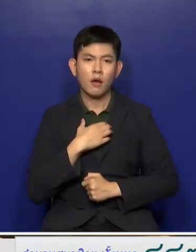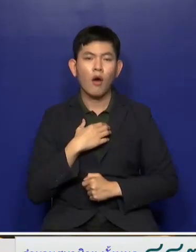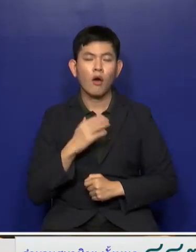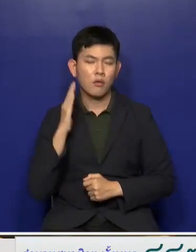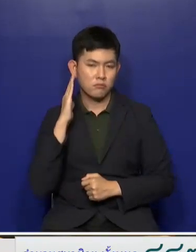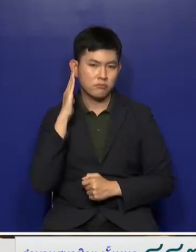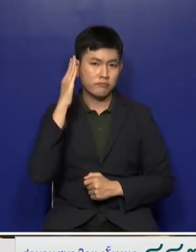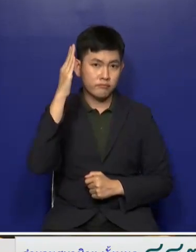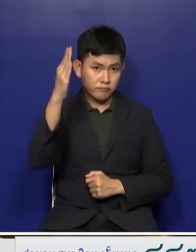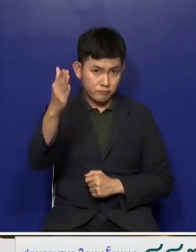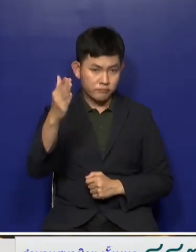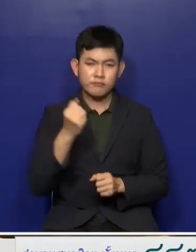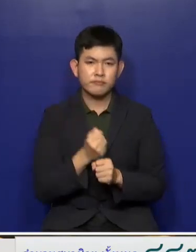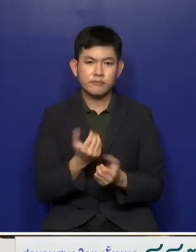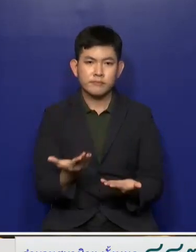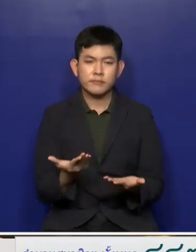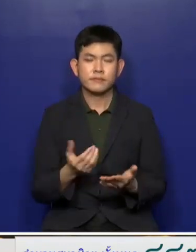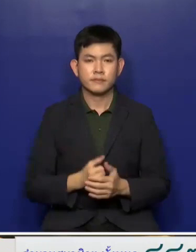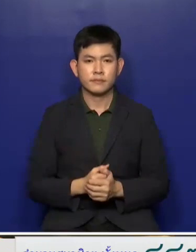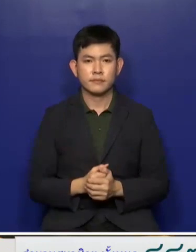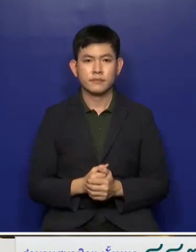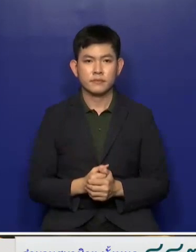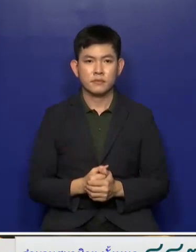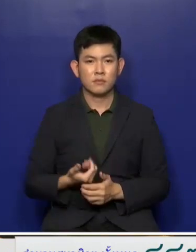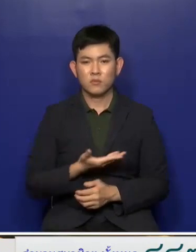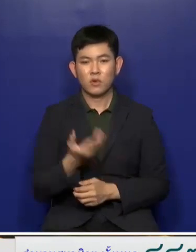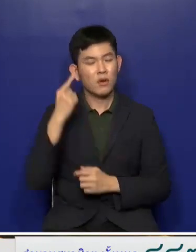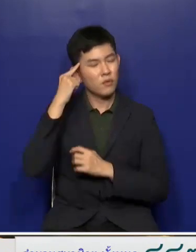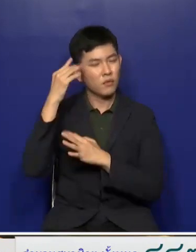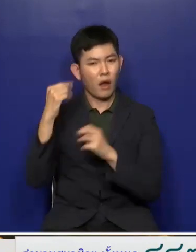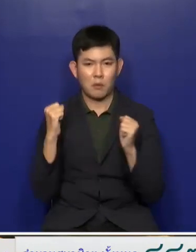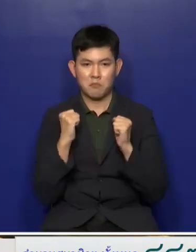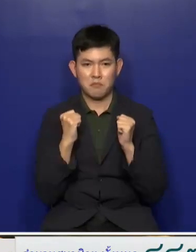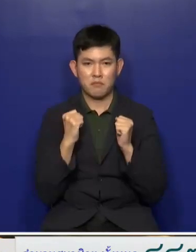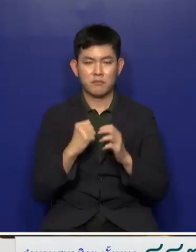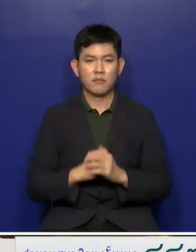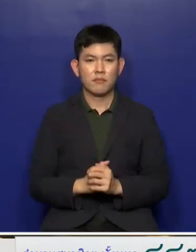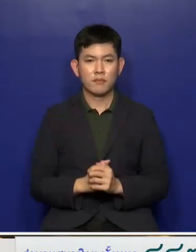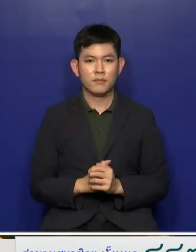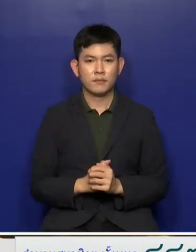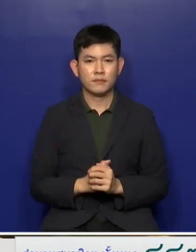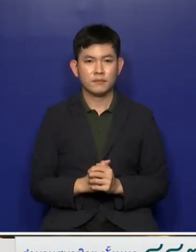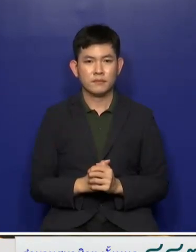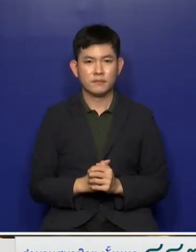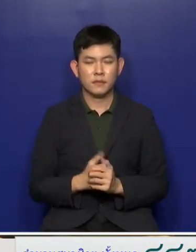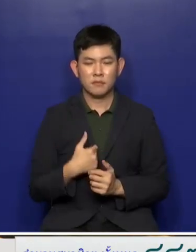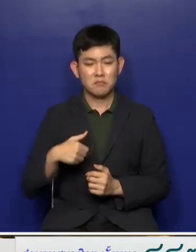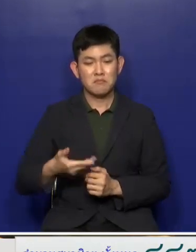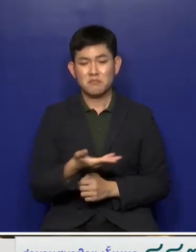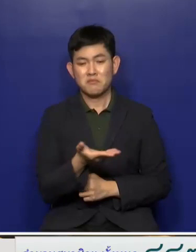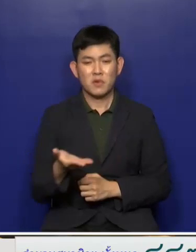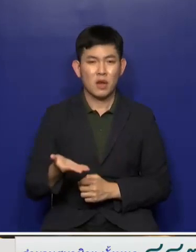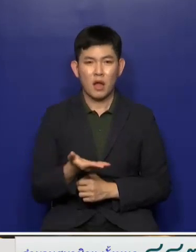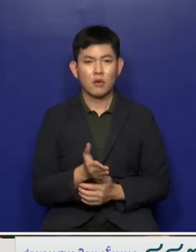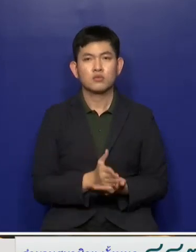อนาคตข้างหน้าเราไม่กล้าฝัน เราจึงหยุดอยู่กับช่